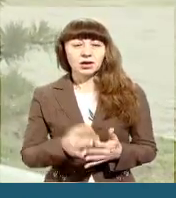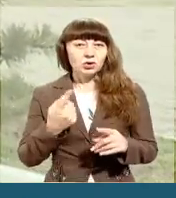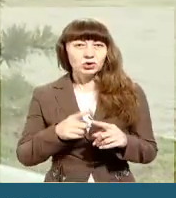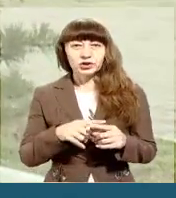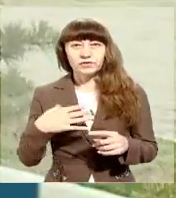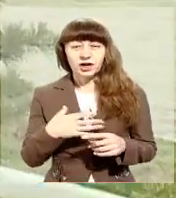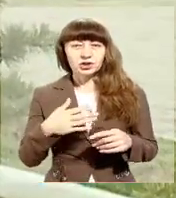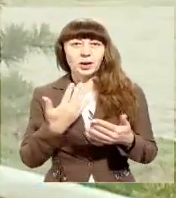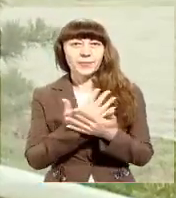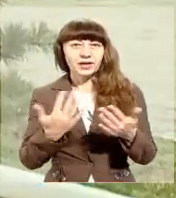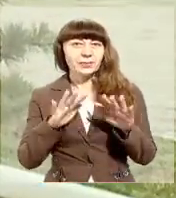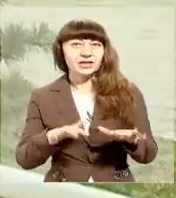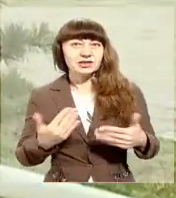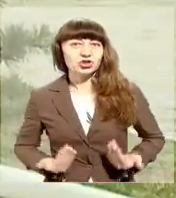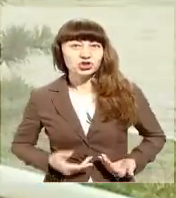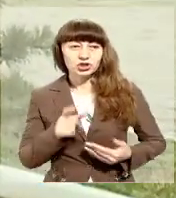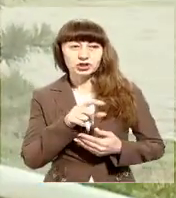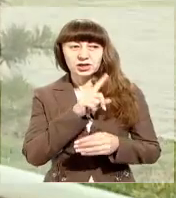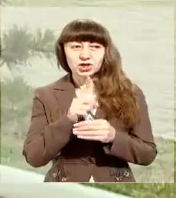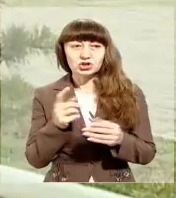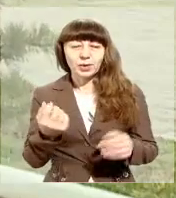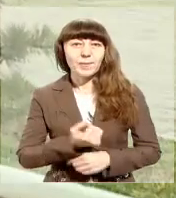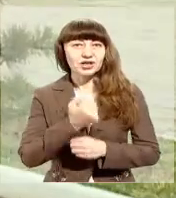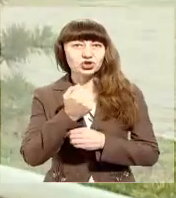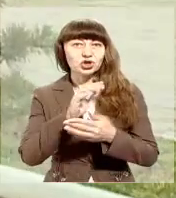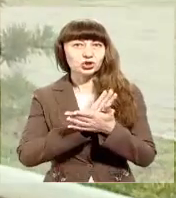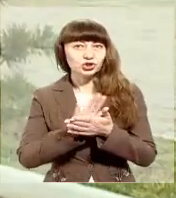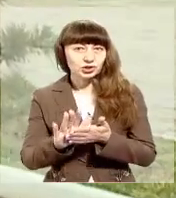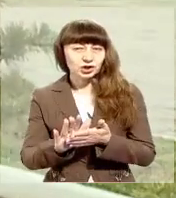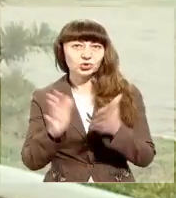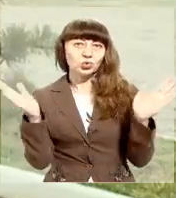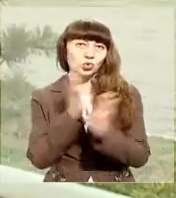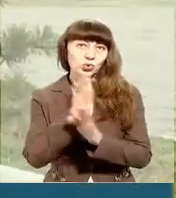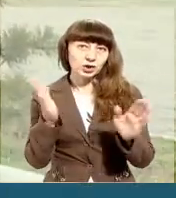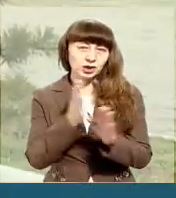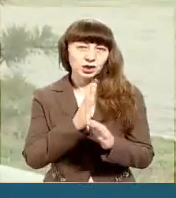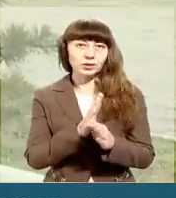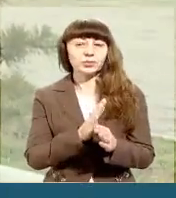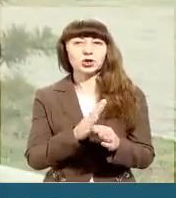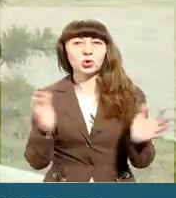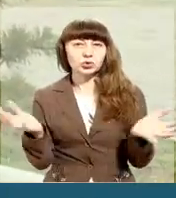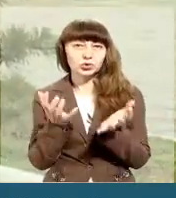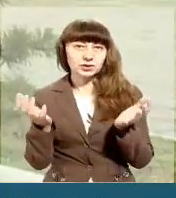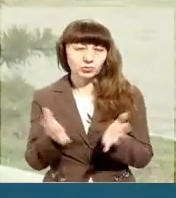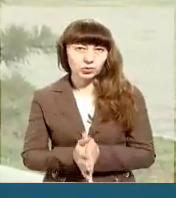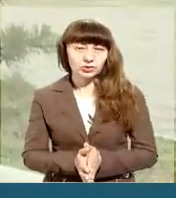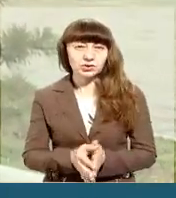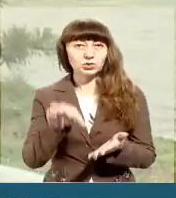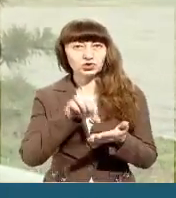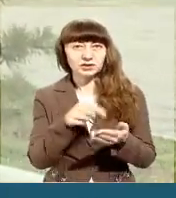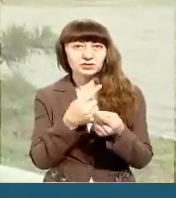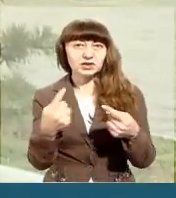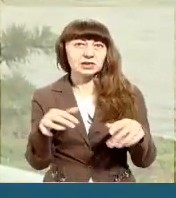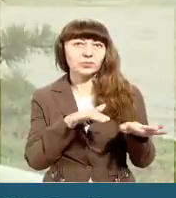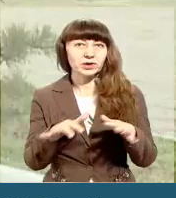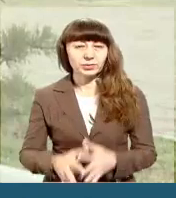мәдениетін арттырып, қоршаған ортаға деген қамқорлығымызды көрсетуге мүмкіндік аламыз. Бүгінде акцияға қатысқан тұрғындар мен жастардың